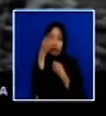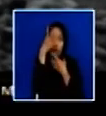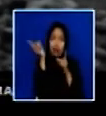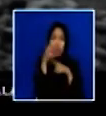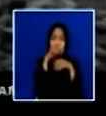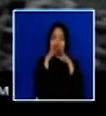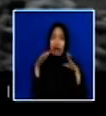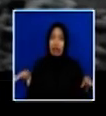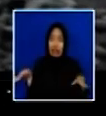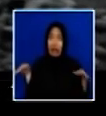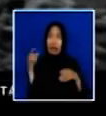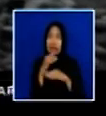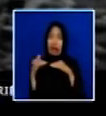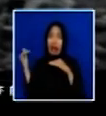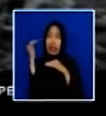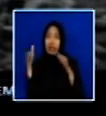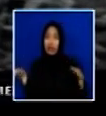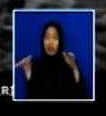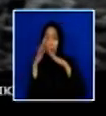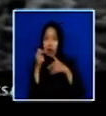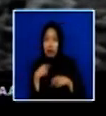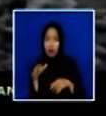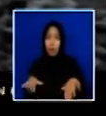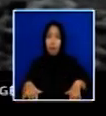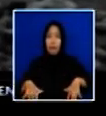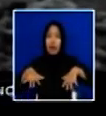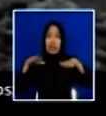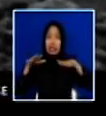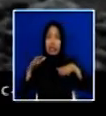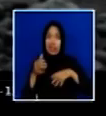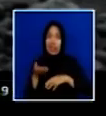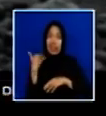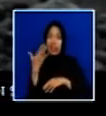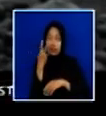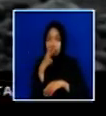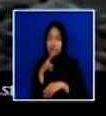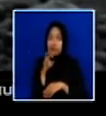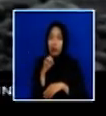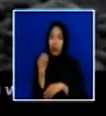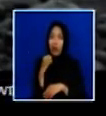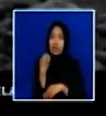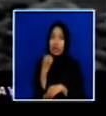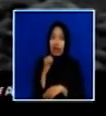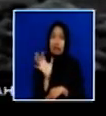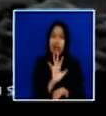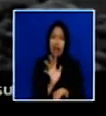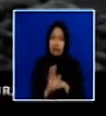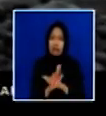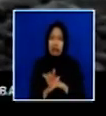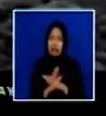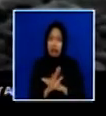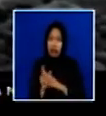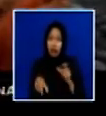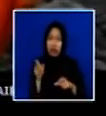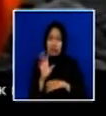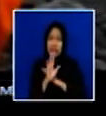antaranya bendera nggak jadi nggak jadi nggak boleh sama orang yang diingat